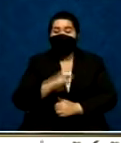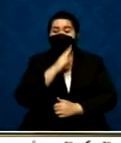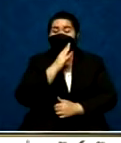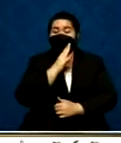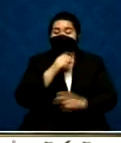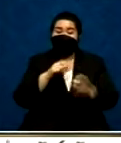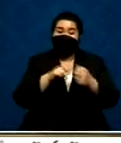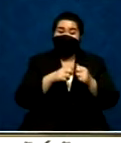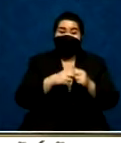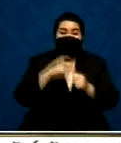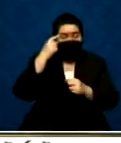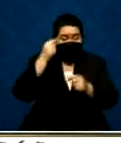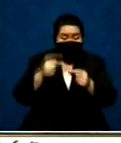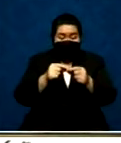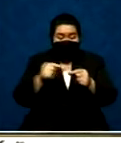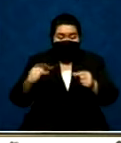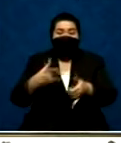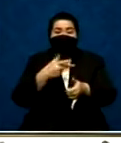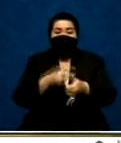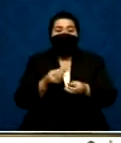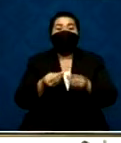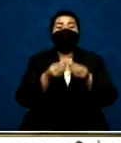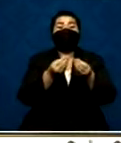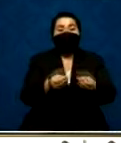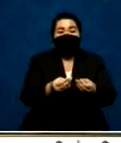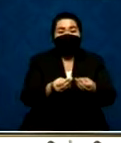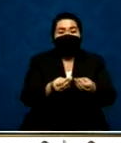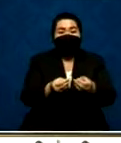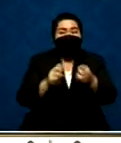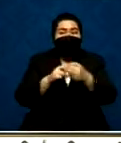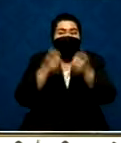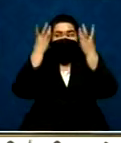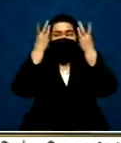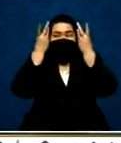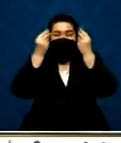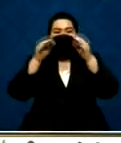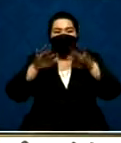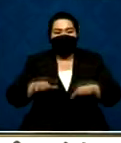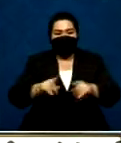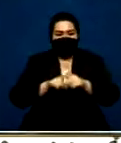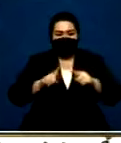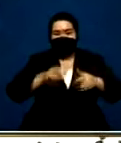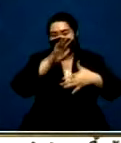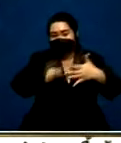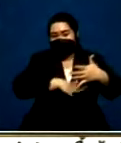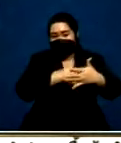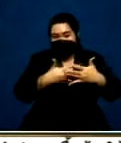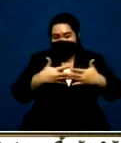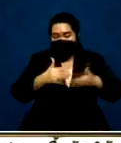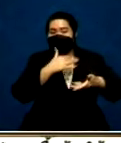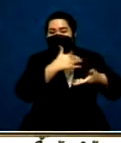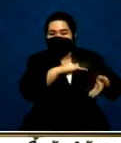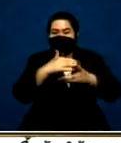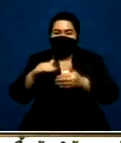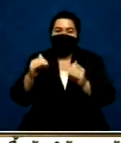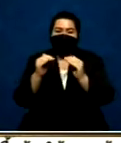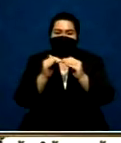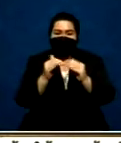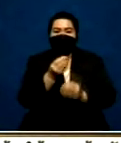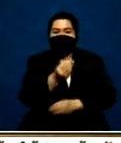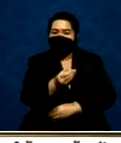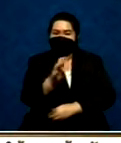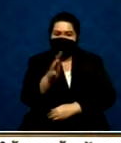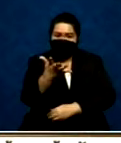าเพียงแค่จะเอาวัคซีนมาฉีดให้ได้เป็นปริมาณเพื่อลดแรงกดดันแต่เรายังไม่มีแผนการกระจายวัคซีนที่เป็นธรรมเ